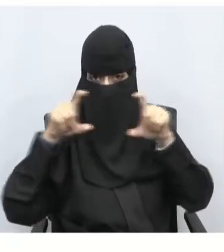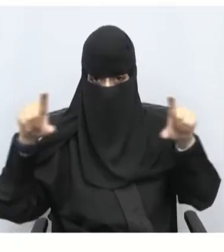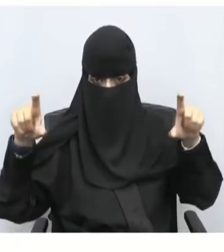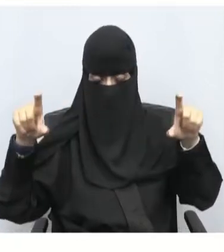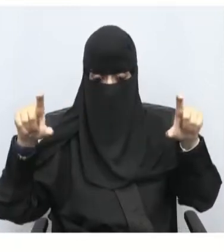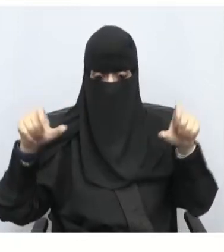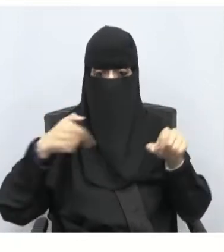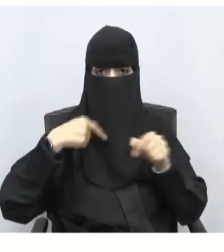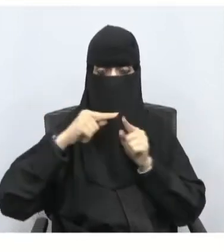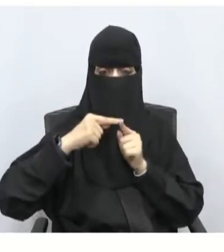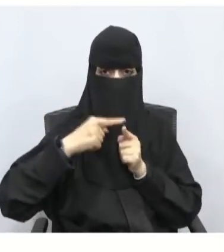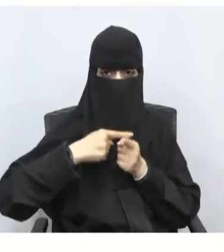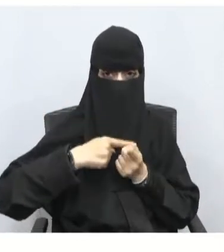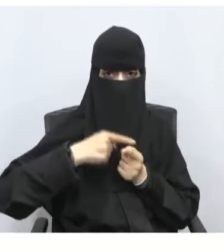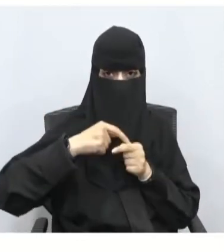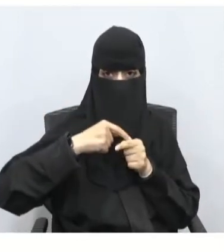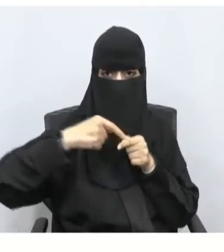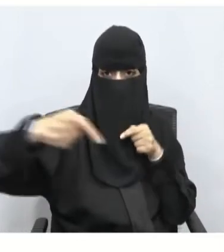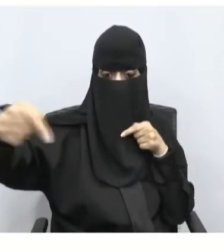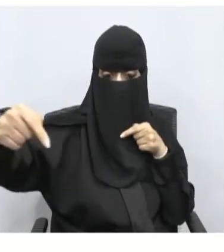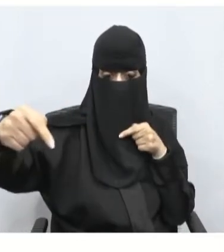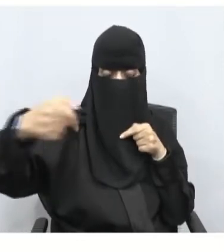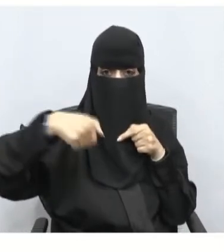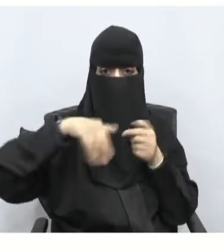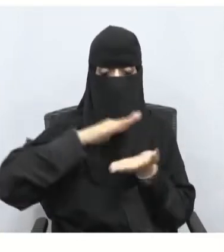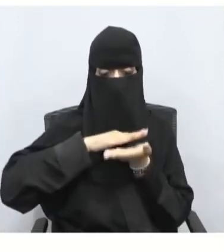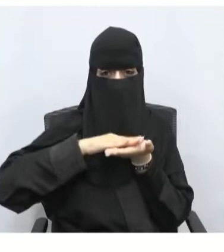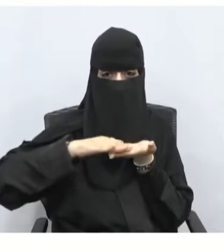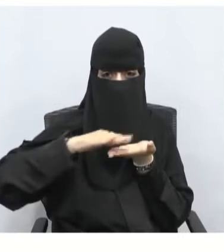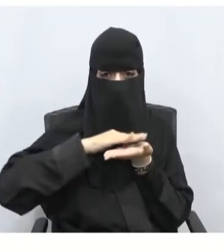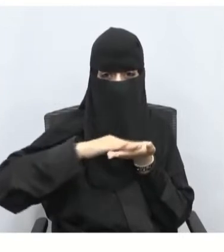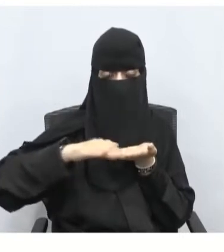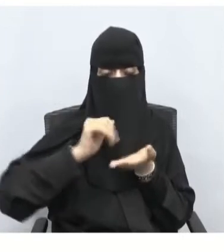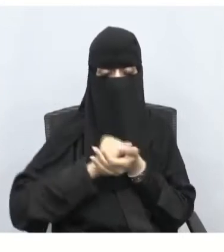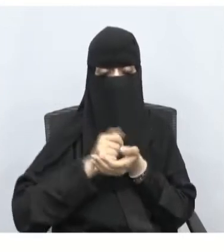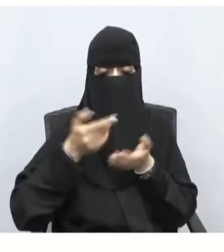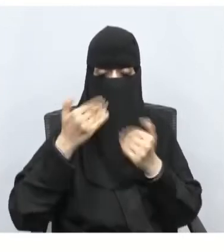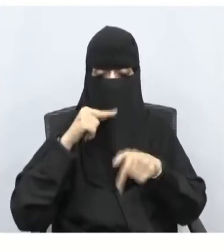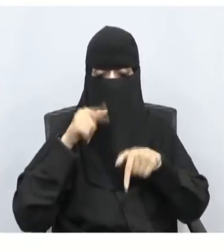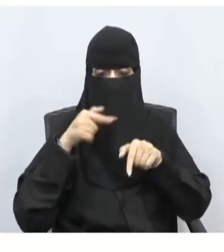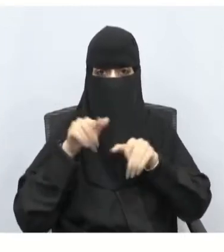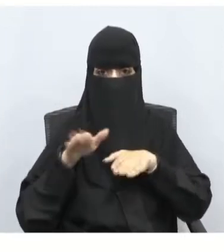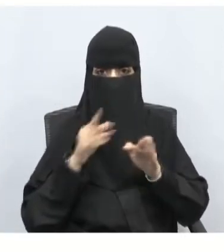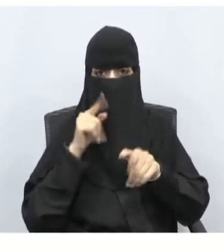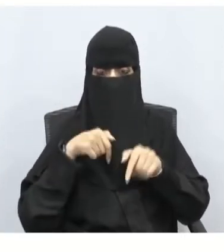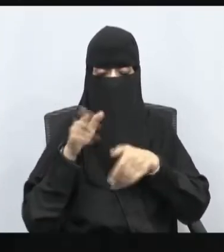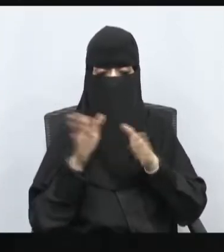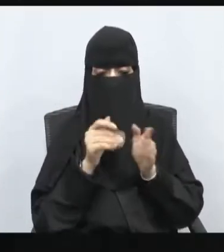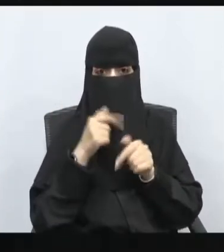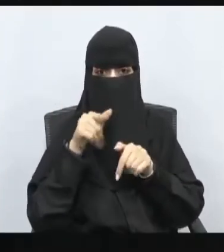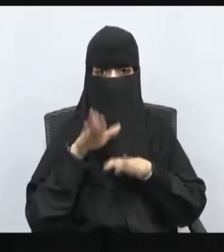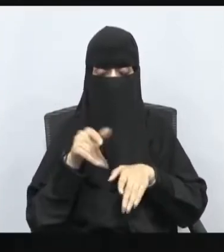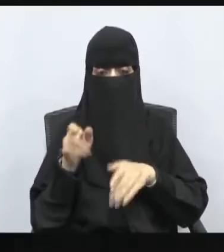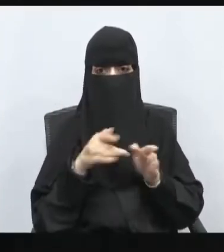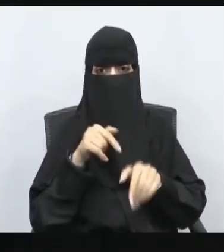لدينا المستعرضة ولدينا الطولية وأيضا السطحية، ذكرنا أنها التي تحدث